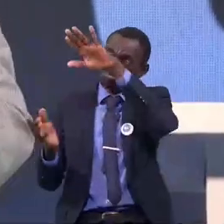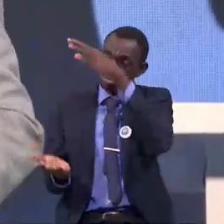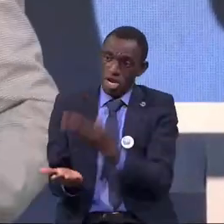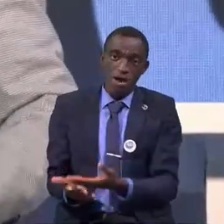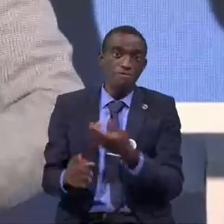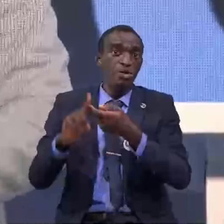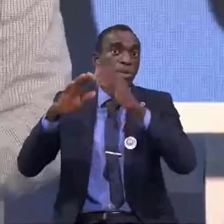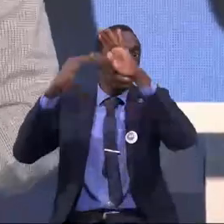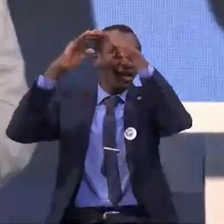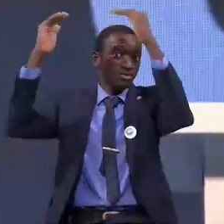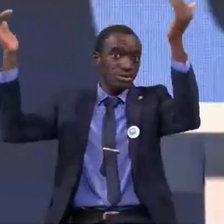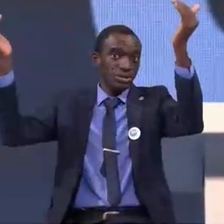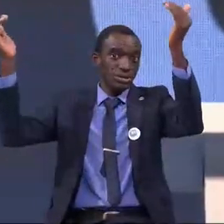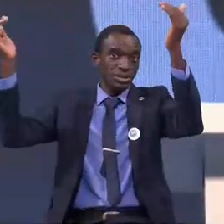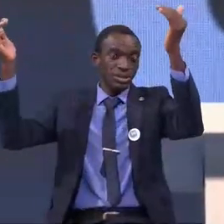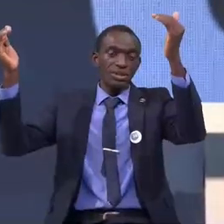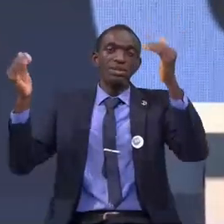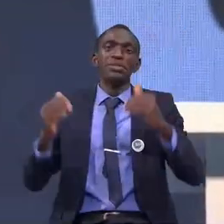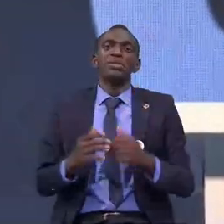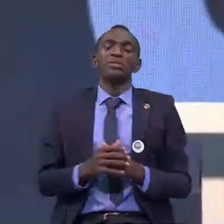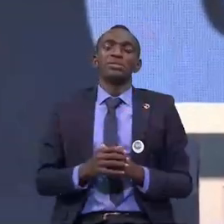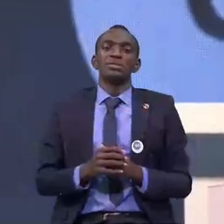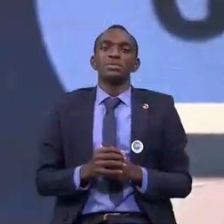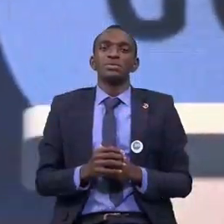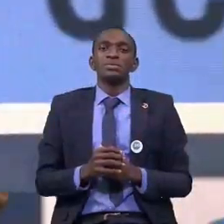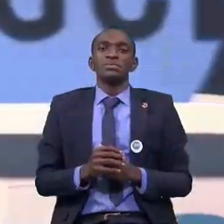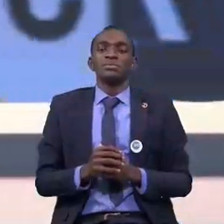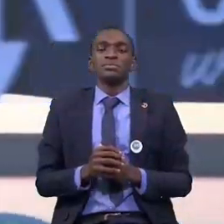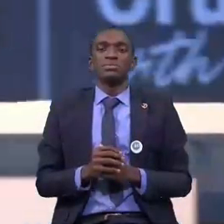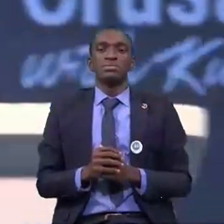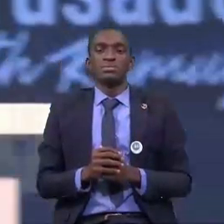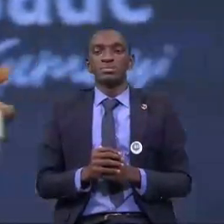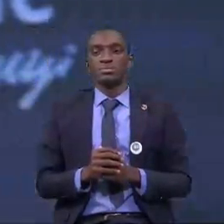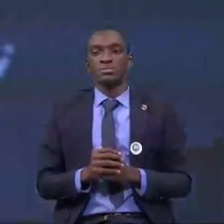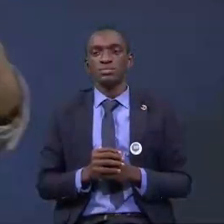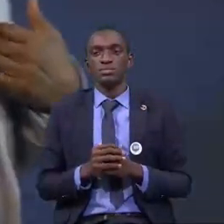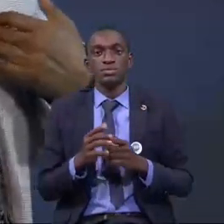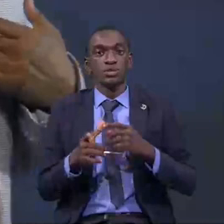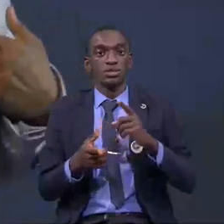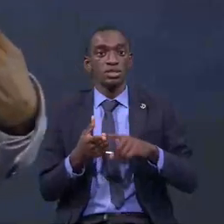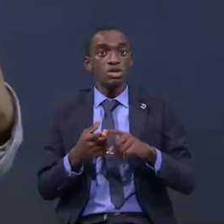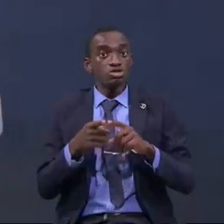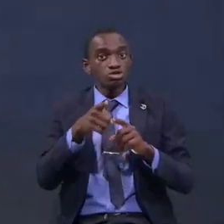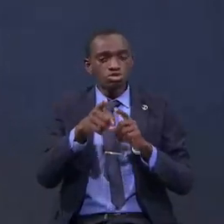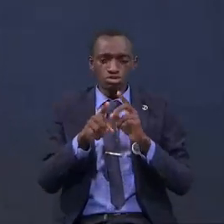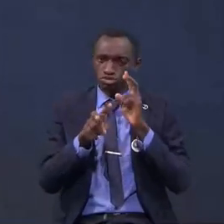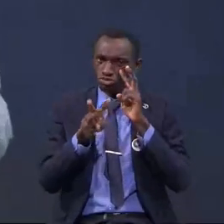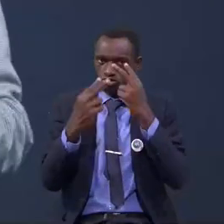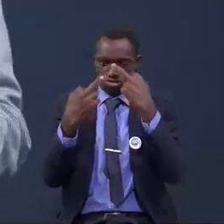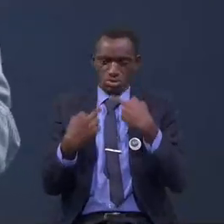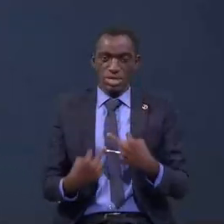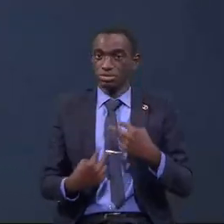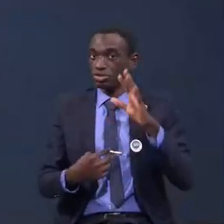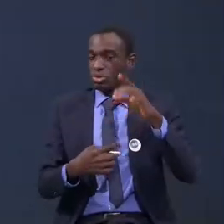Jusqu'à ce que quelqu'un parmi eux voit la sainteté, la nature blanchâtre, immaculée de Christ. Alors